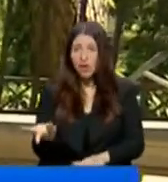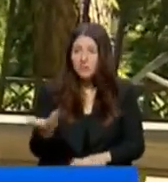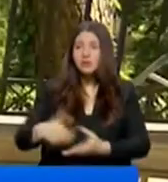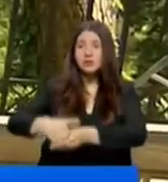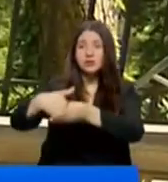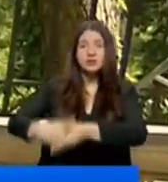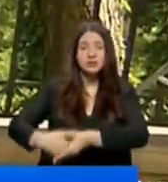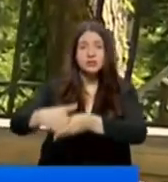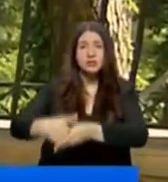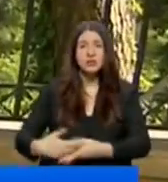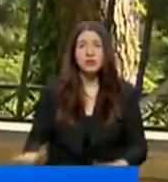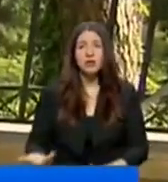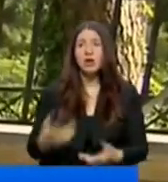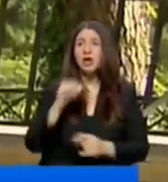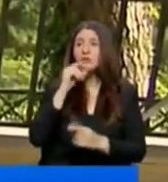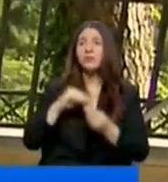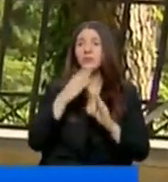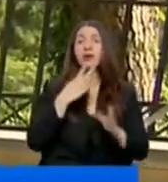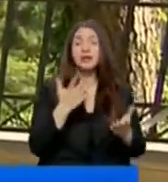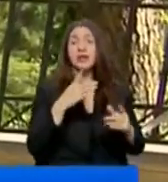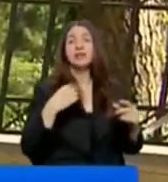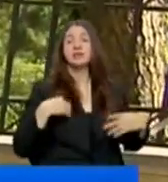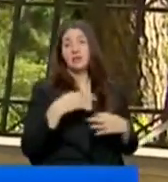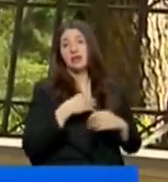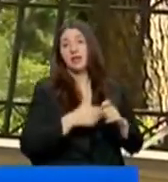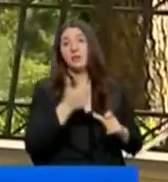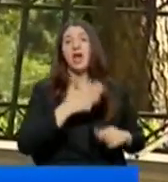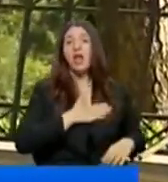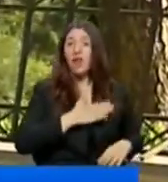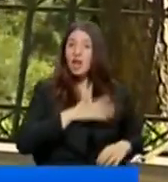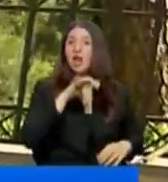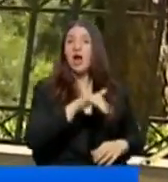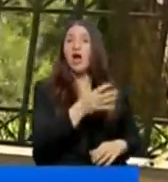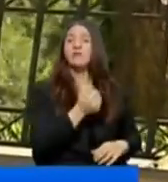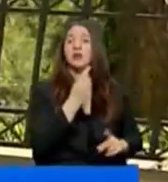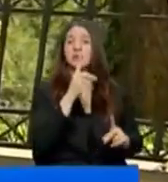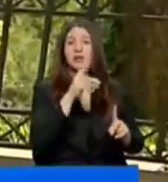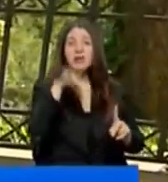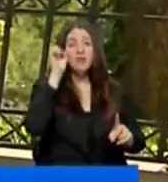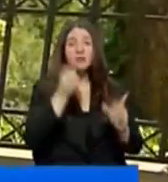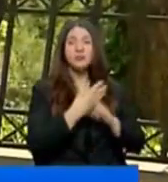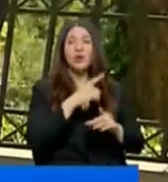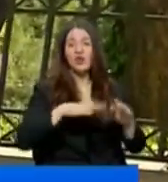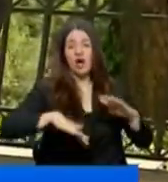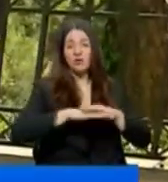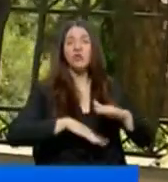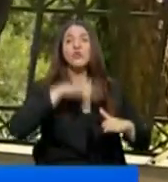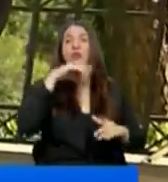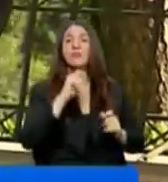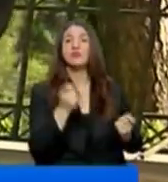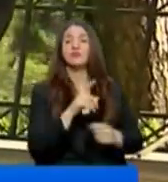Elbette tokalaşırız. Hiçbir sorun yok yani. Ki Sayın Genel Başkan, helalleşme diye bir kavramı getirdiniz öyle, ve öyle. Onun altını doldurmaya